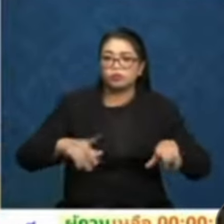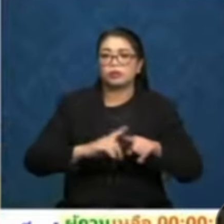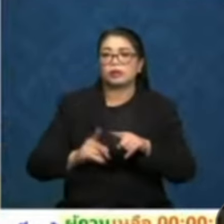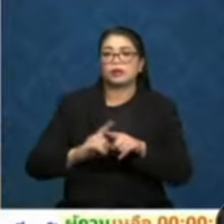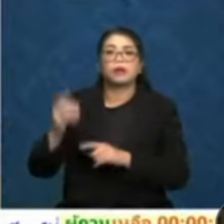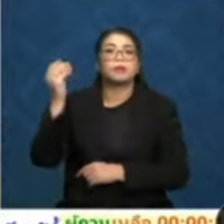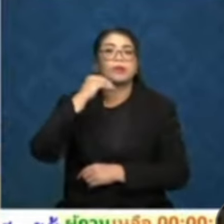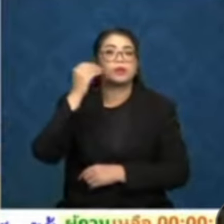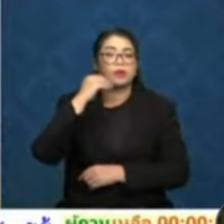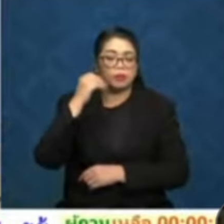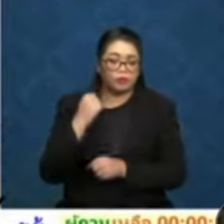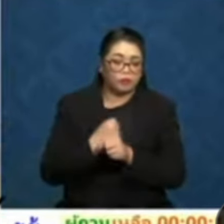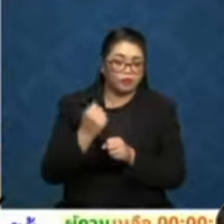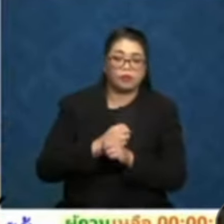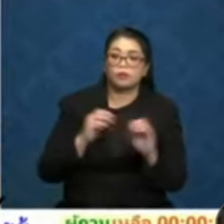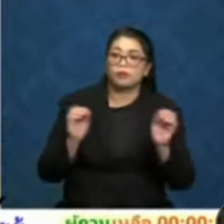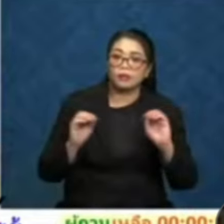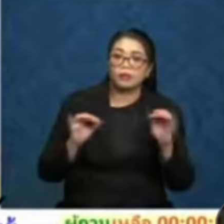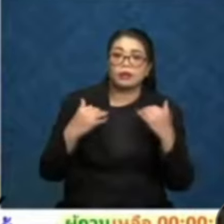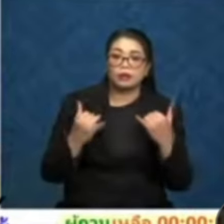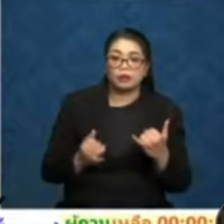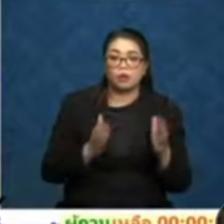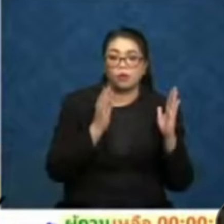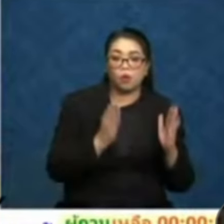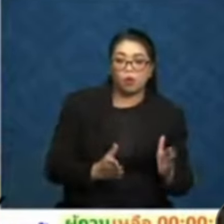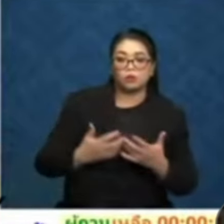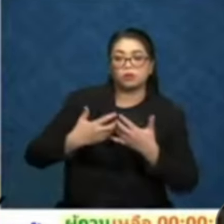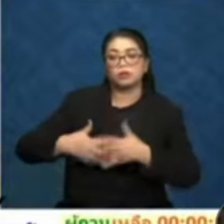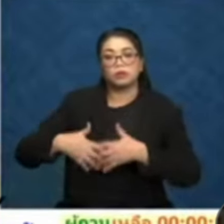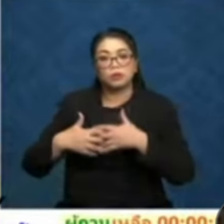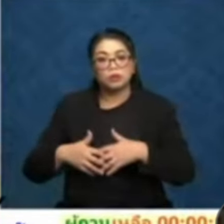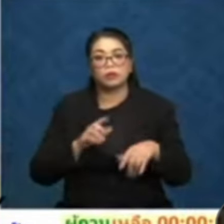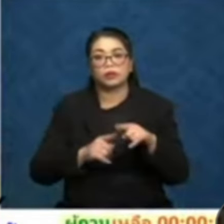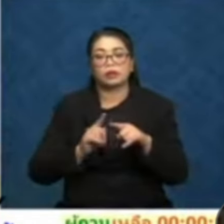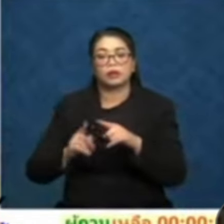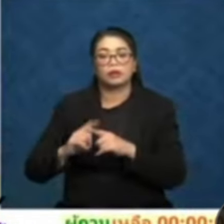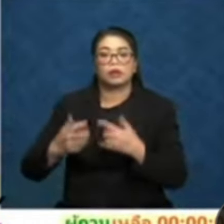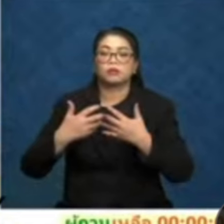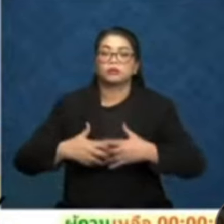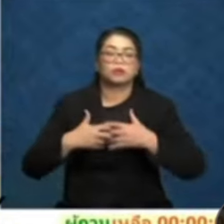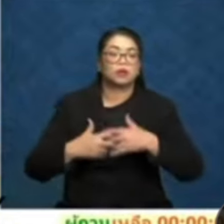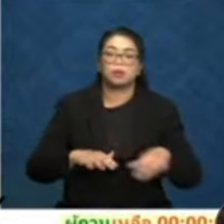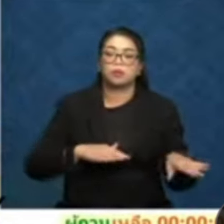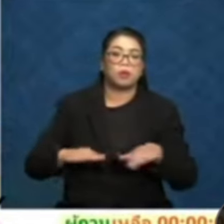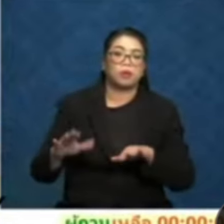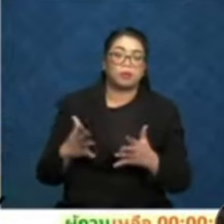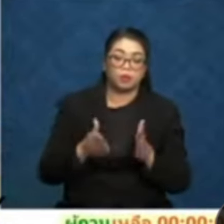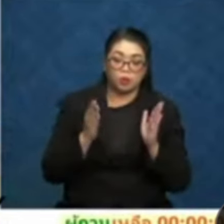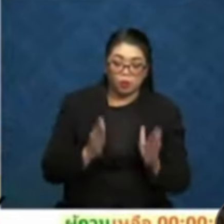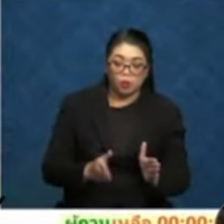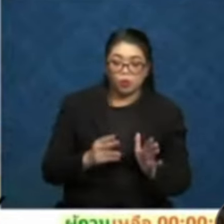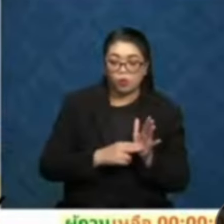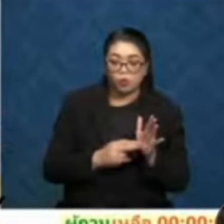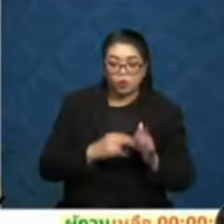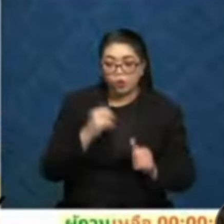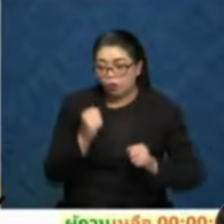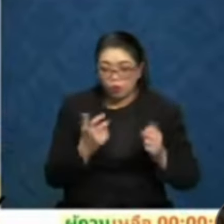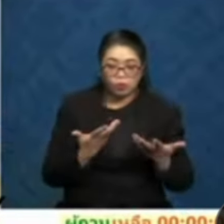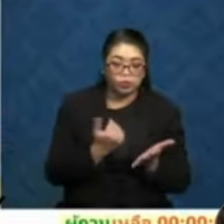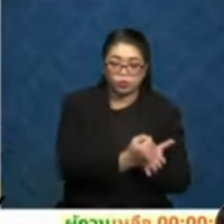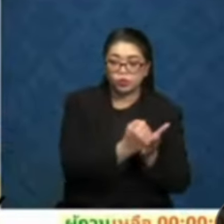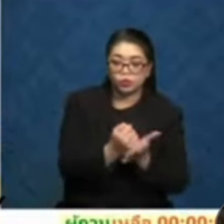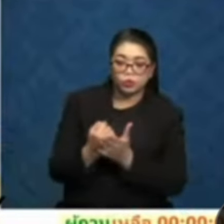ประธานเพียงแต่ไม่เคยซักซ้อมเลยทำให้ทั้งคนและเครื่องไม่เคยมีความพร้อมเมื่อภัยมาครับคนในที่นี้หมายถึงใครบ้างหมายถึงเจ้า